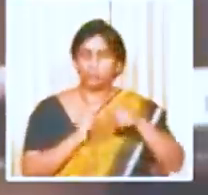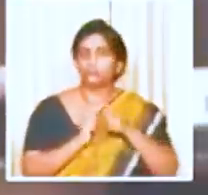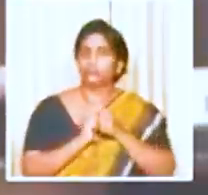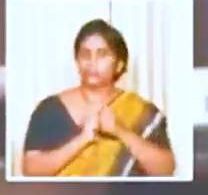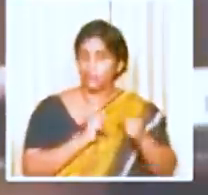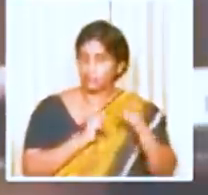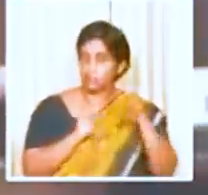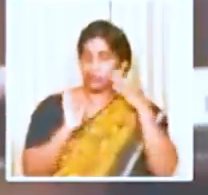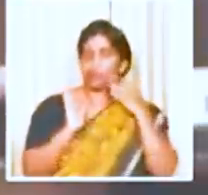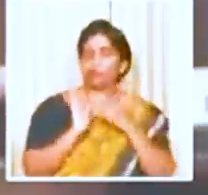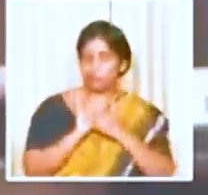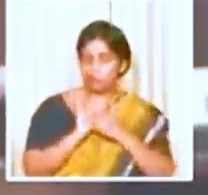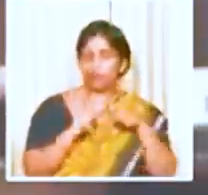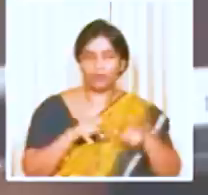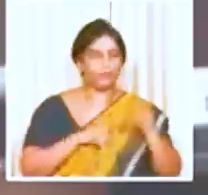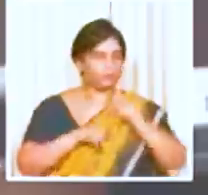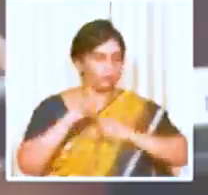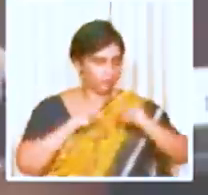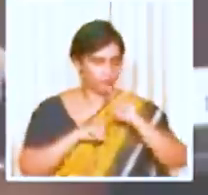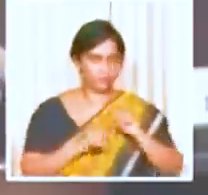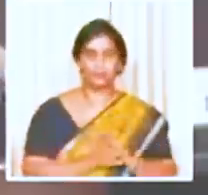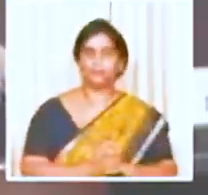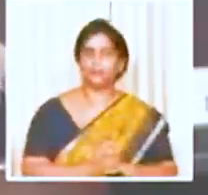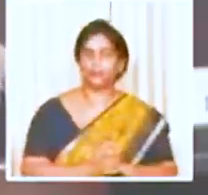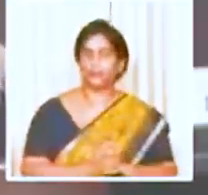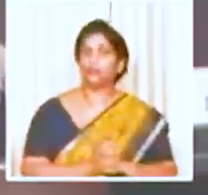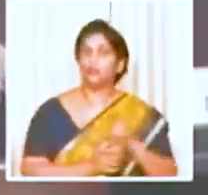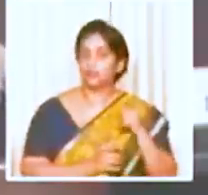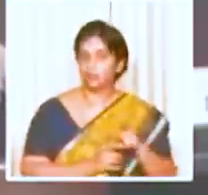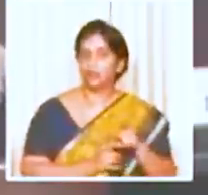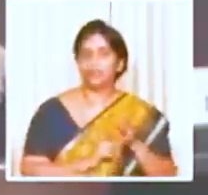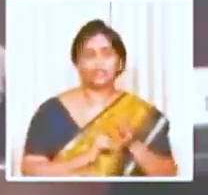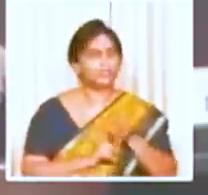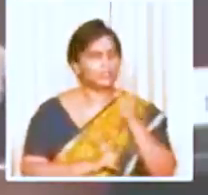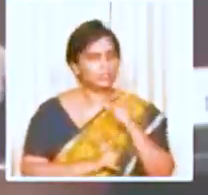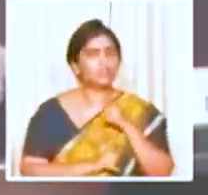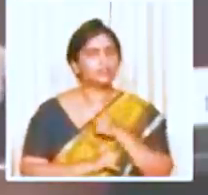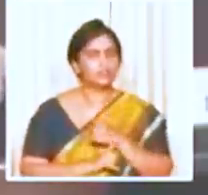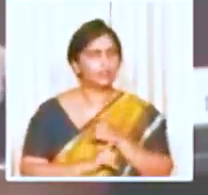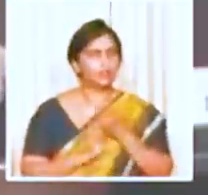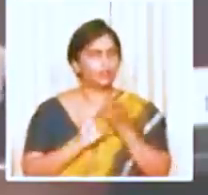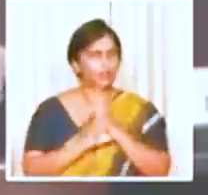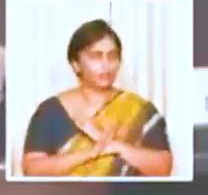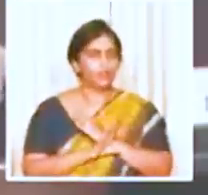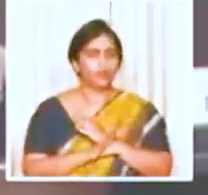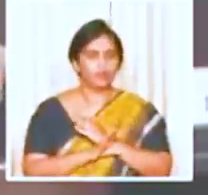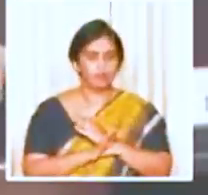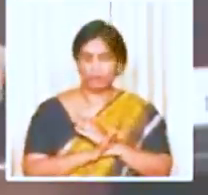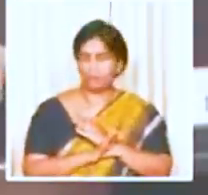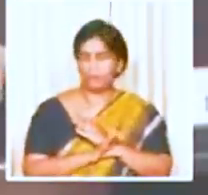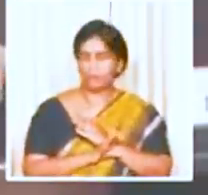முதலாவதாக ஜனாதிபதி பேசியது பிரான்ஸ் நாட்டில் இருக்கும் பொழுதுதான். அந்த நாளிலே ஒரு இன்னொரு விடயத்தை ஜனாதிபதி செய்திருந்தார்.